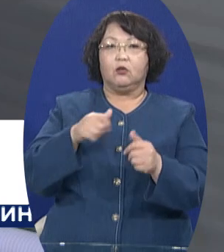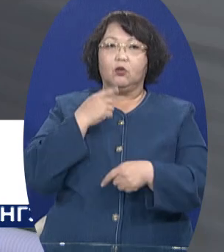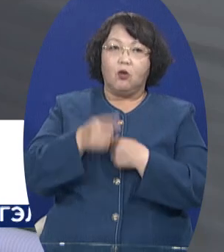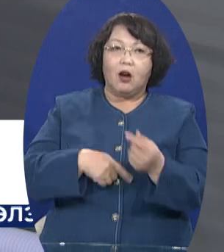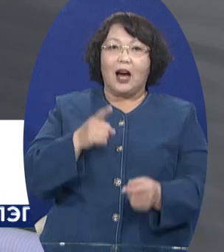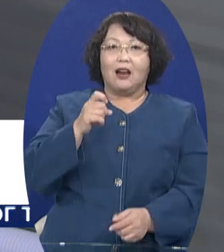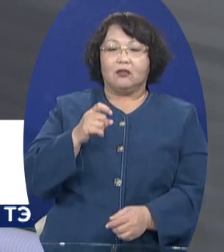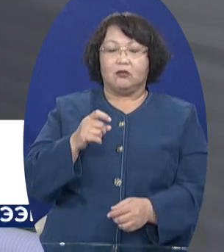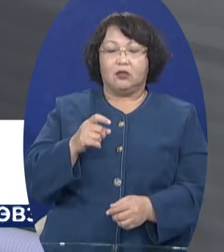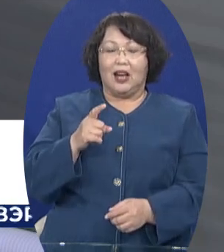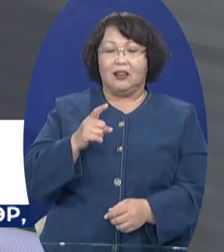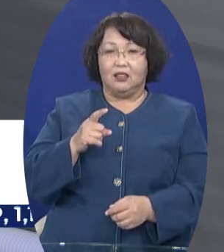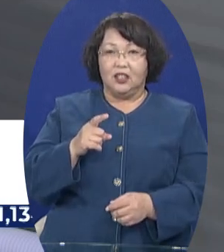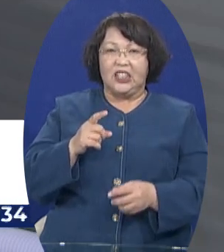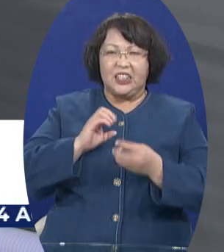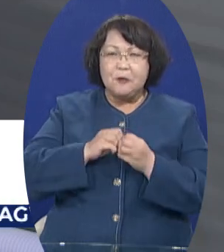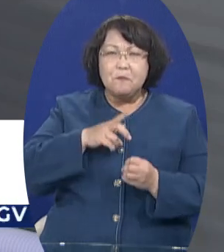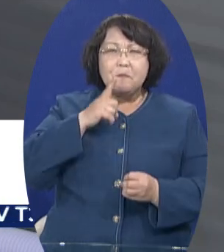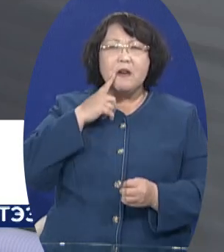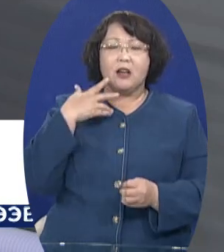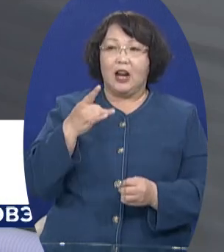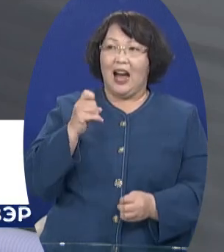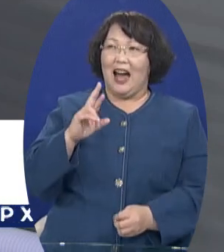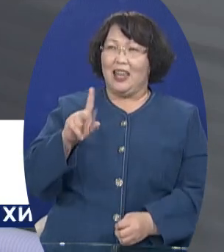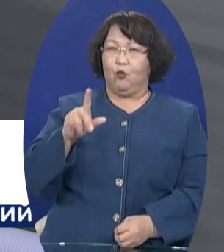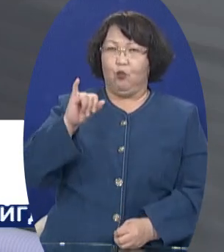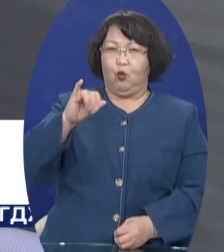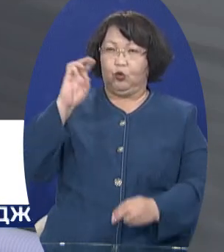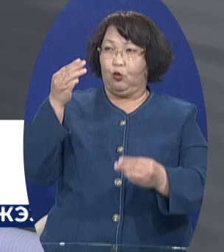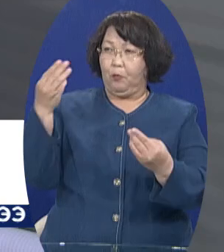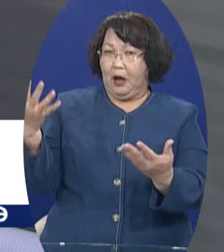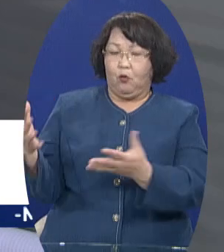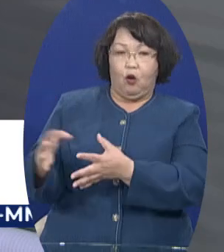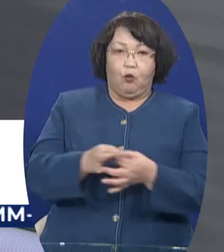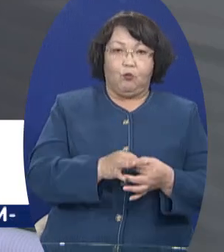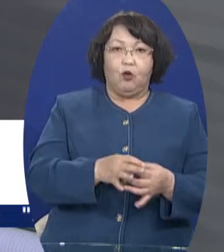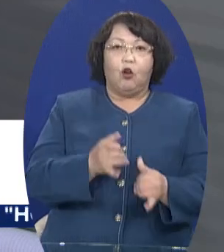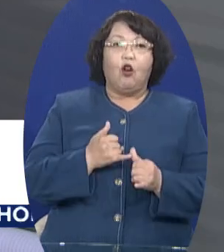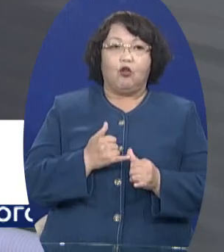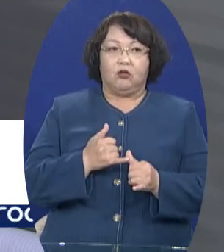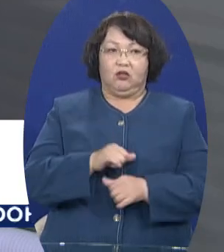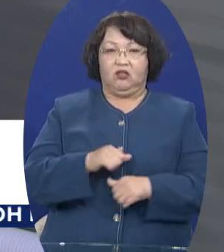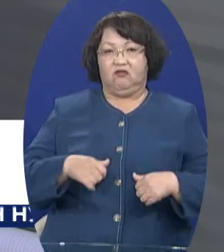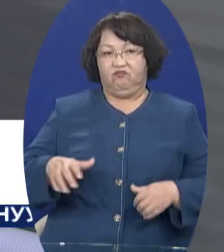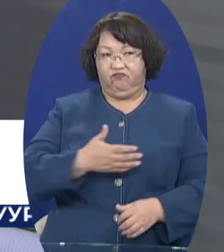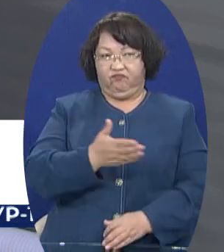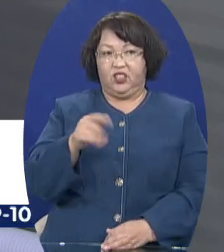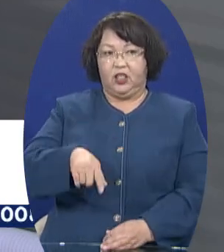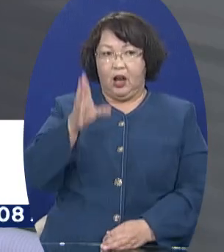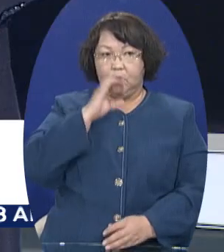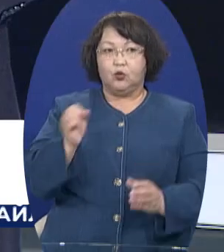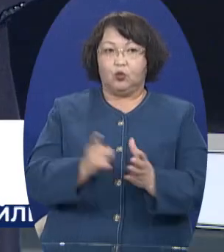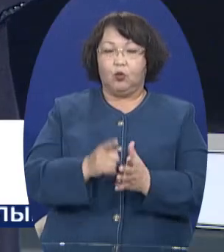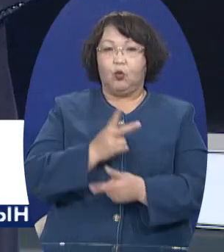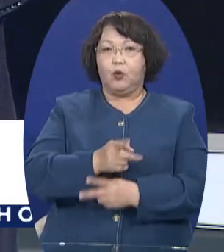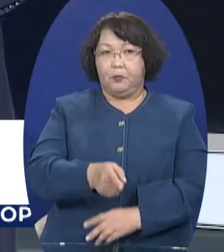асуудлууд шийдвэрлэгдэж чадахгүй нэхэр маш харамсалтай. Энэ тэгэхээр маш чухал ач холбогдолтой хууль